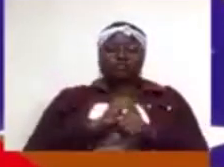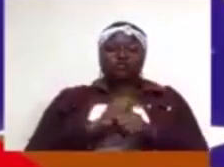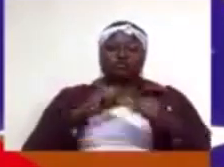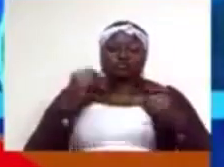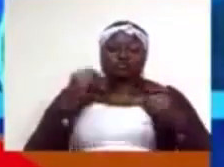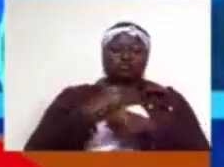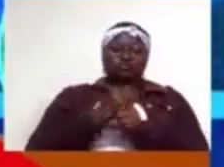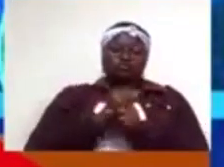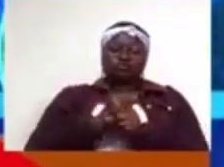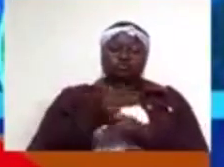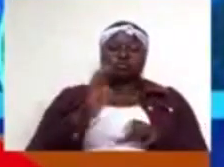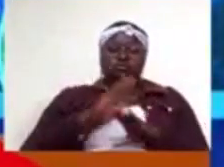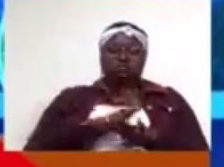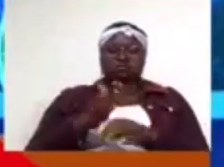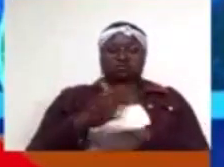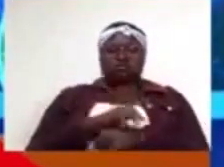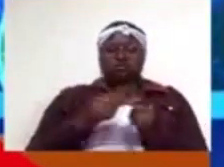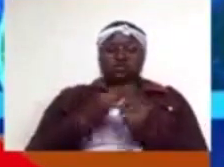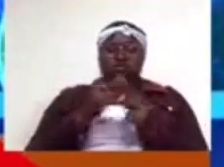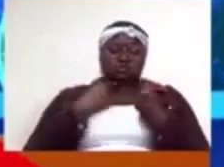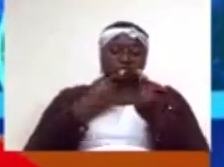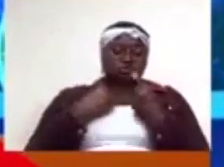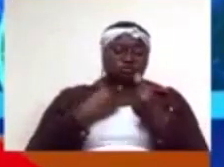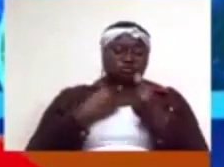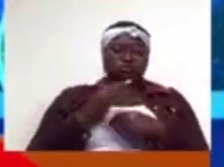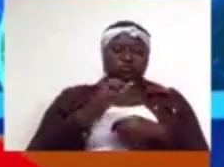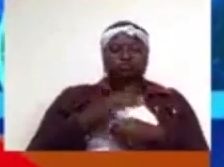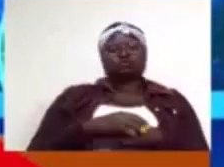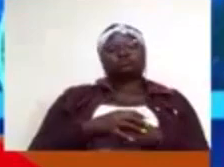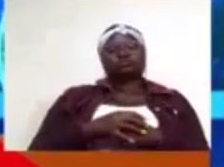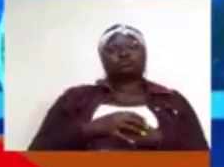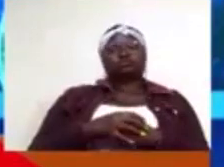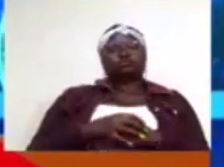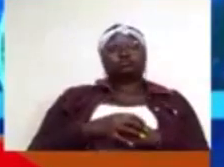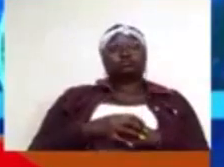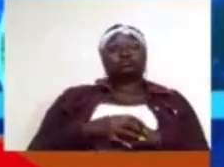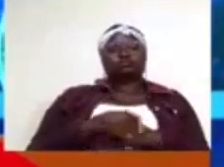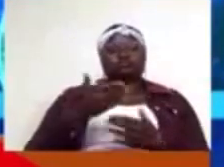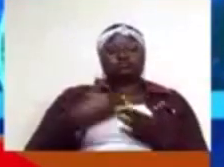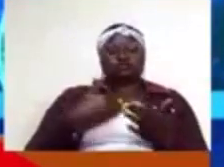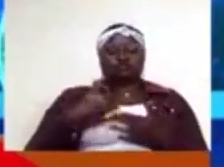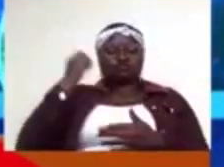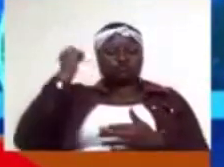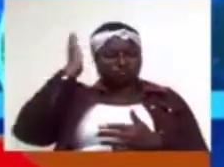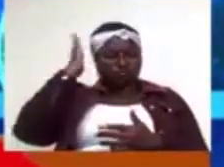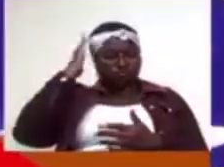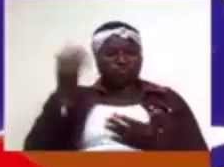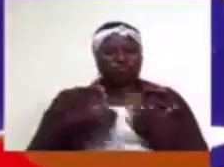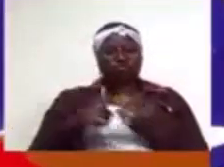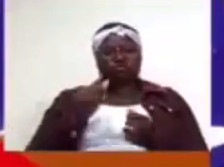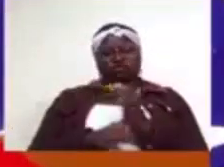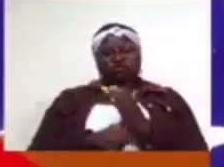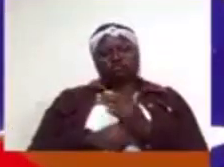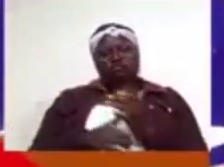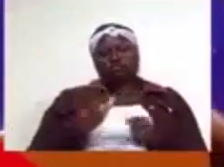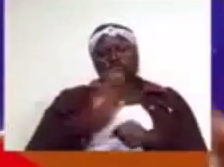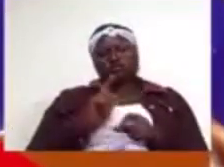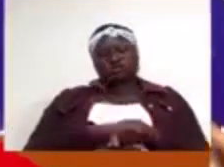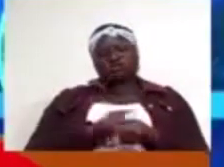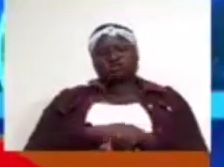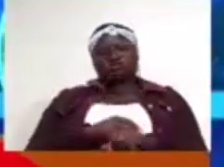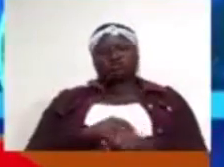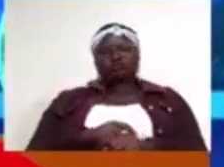akaria wega na maingi andu ucio makwahoreru muno kugo kamwira umenye hena thina it will take